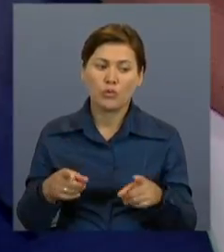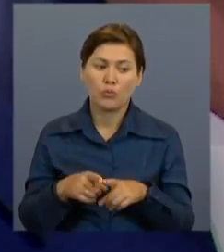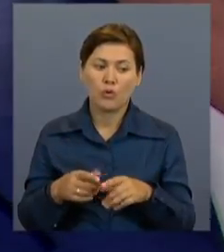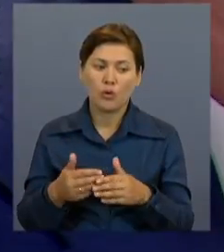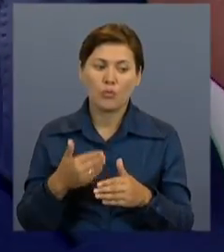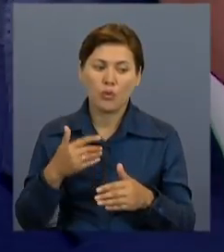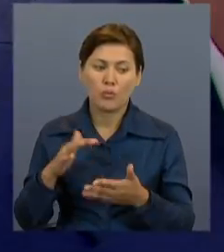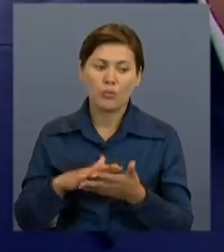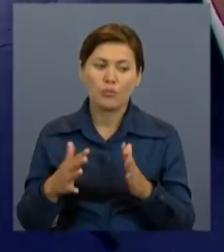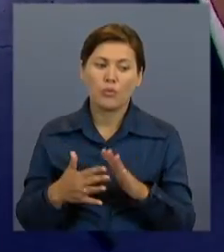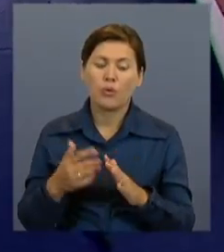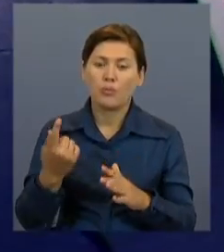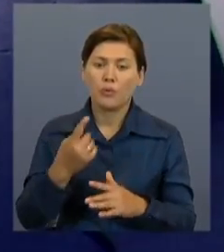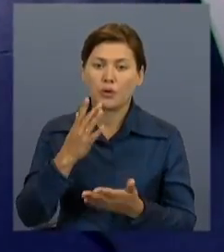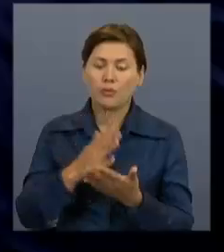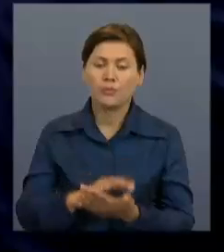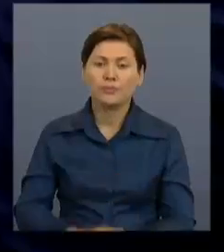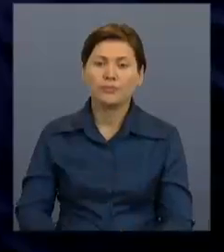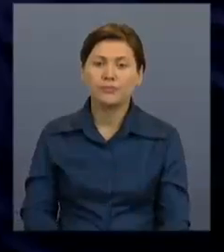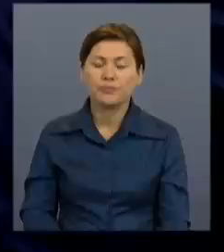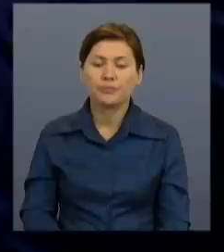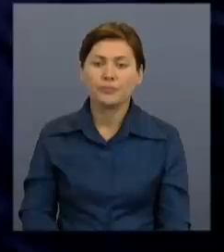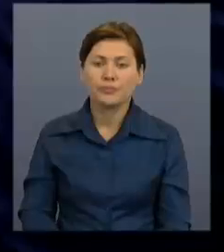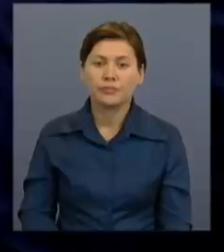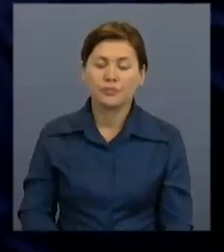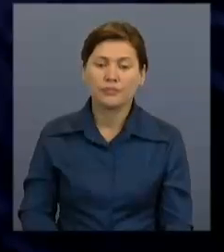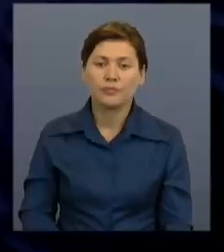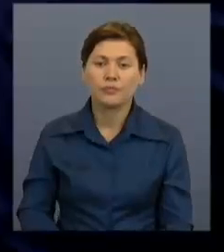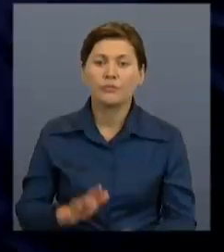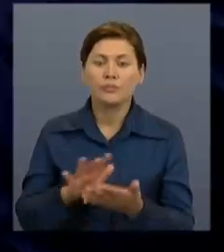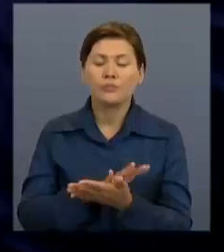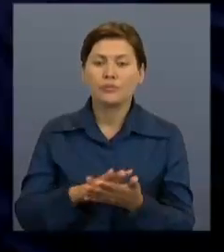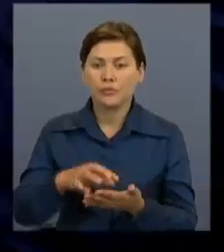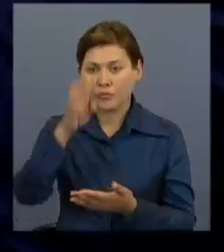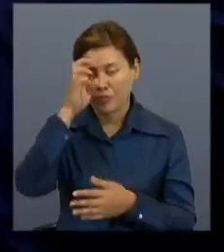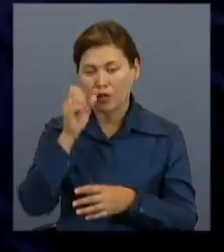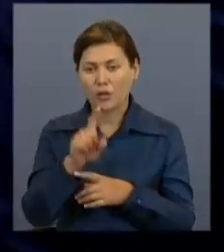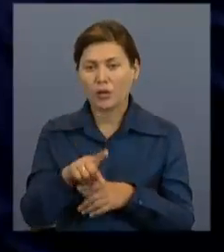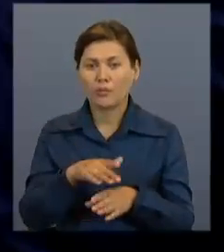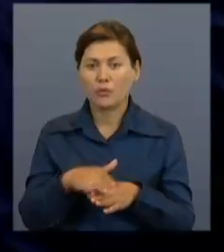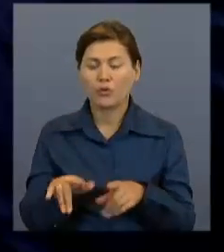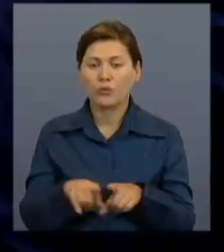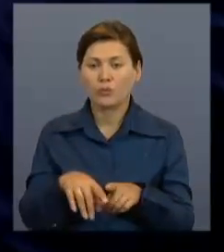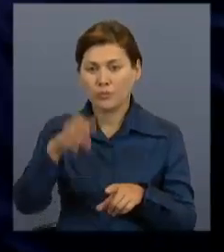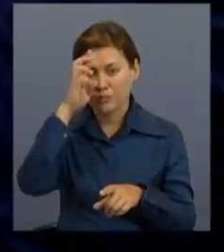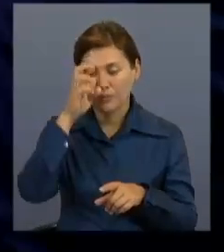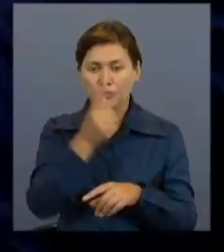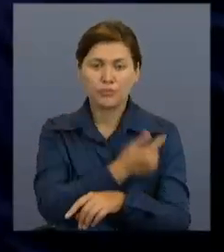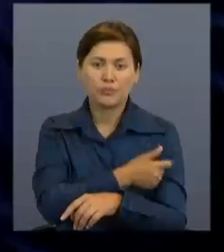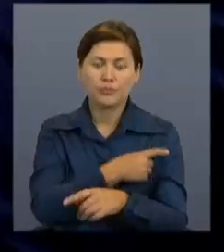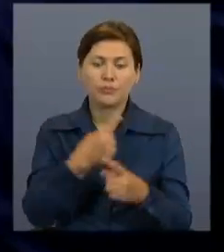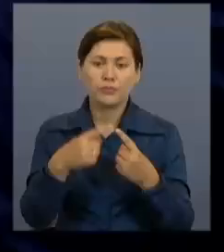алғы шарттарының бірі деп. Тегін медициналық көмек шеңберінде мемлекеттік тапсырысты орындайтындардың ішінде мемлекеттік емханадан